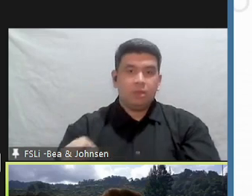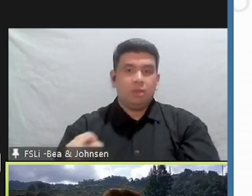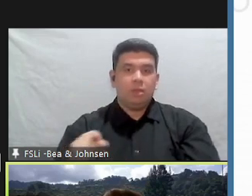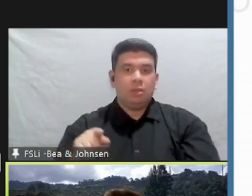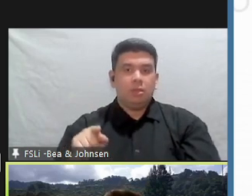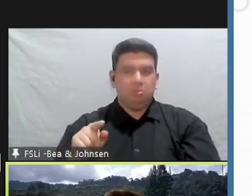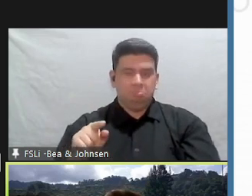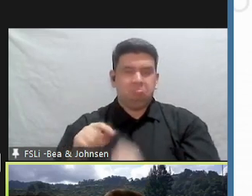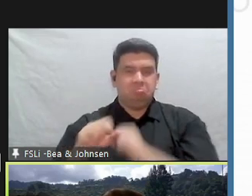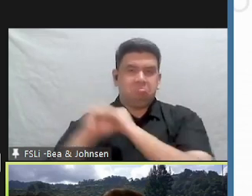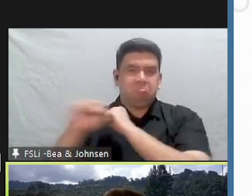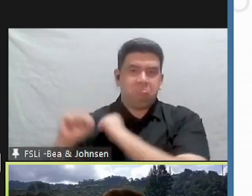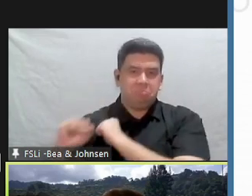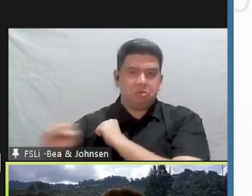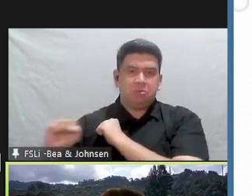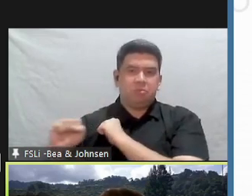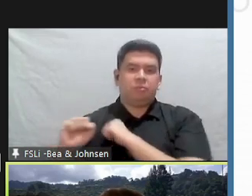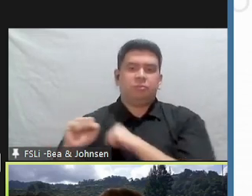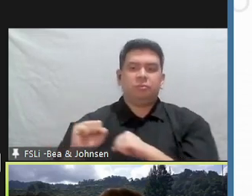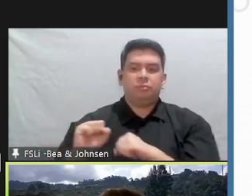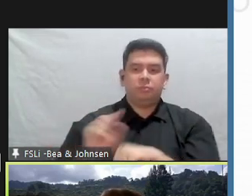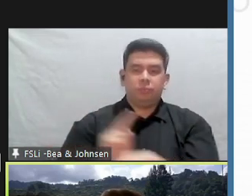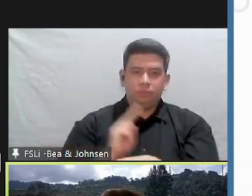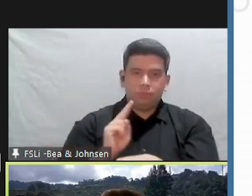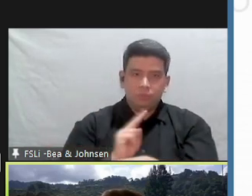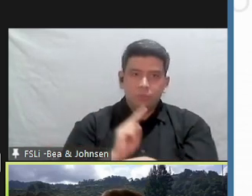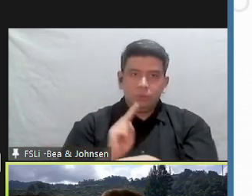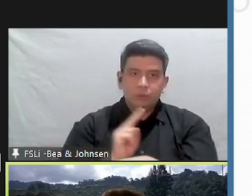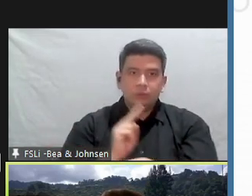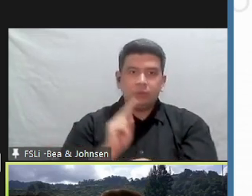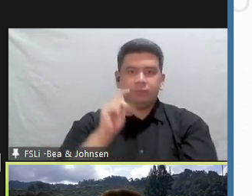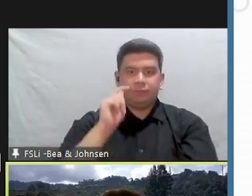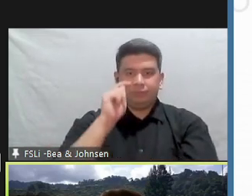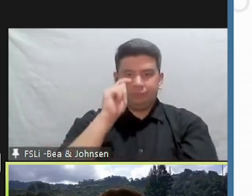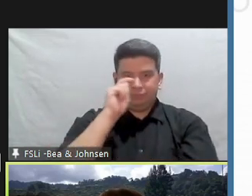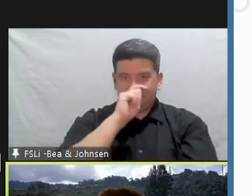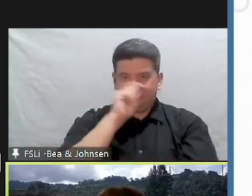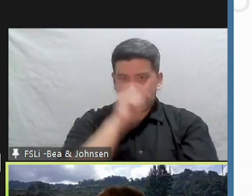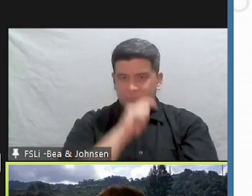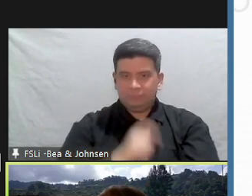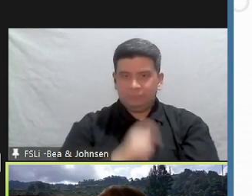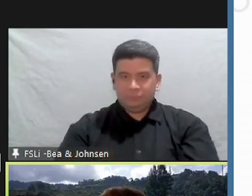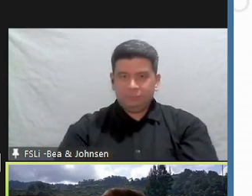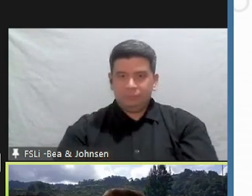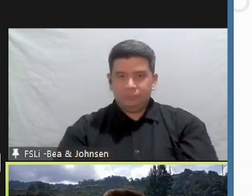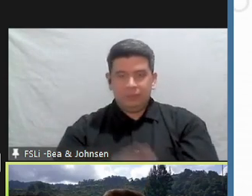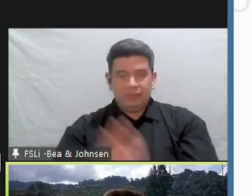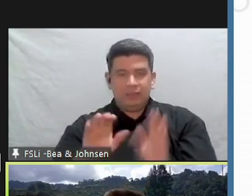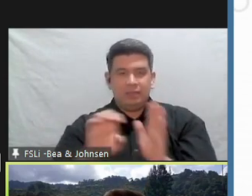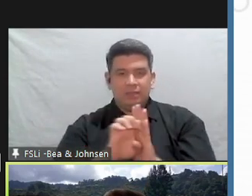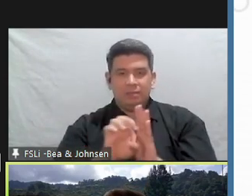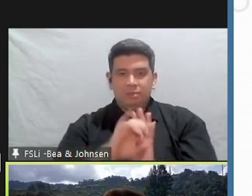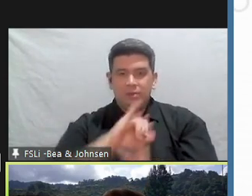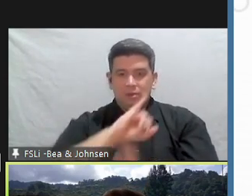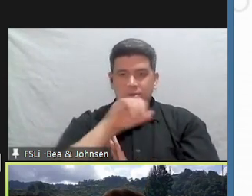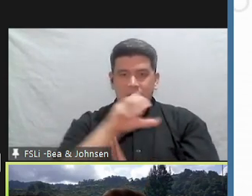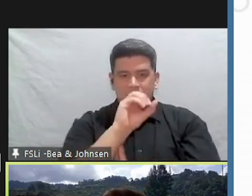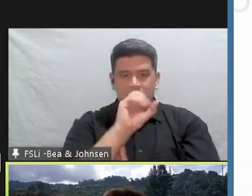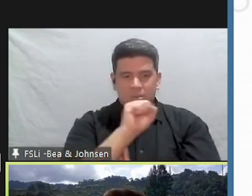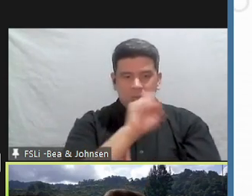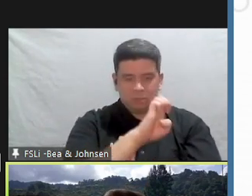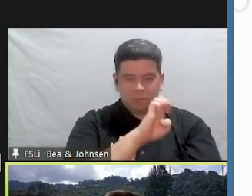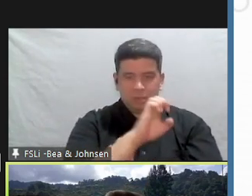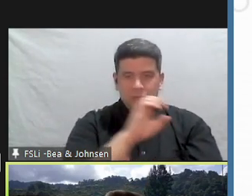eskwelahan. Kaya kunyari si Jose Aguilar, ginamit niya yung Hiligay noon sa Iloilo, yung Iloilo